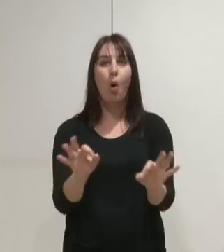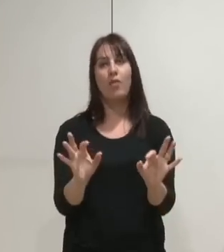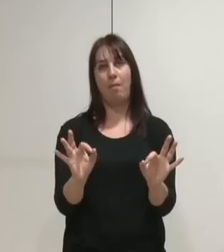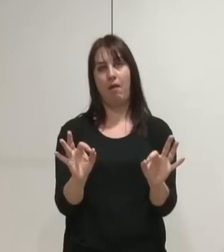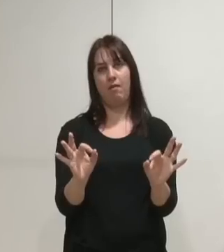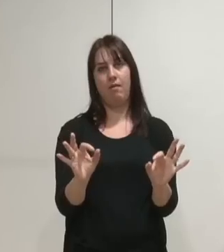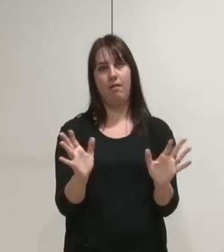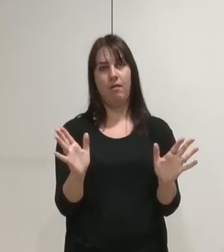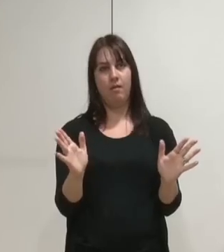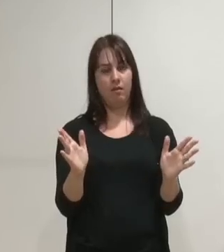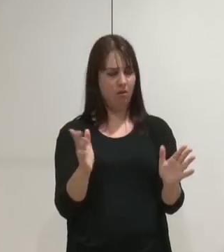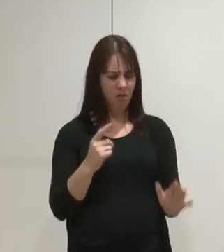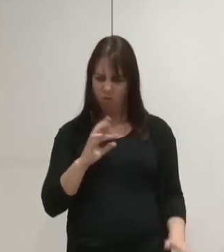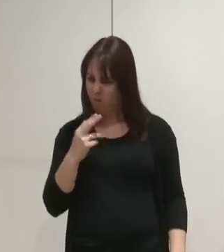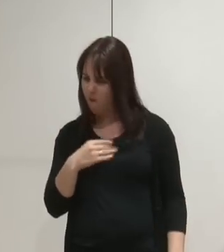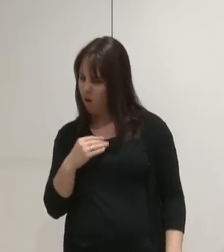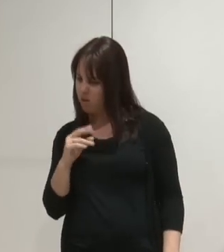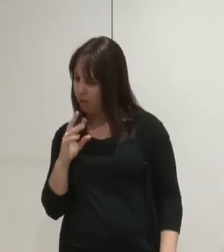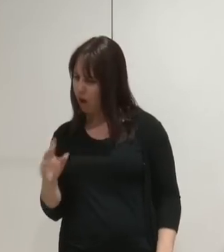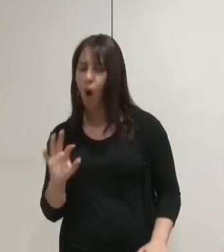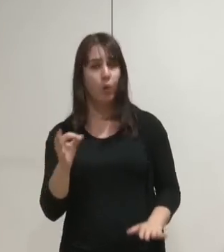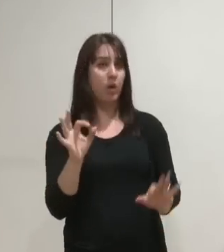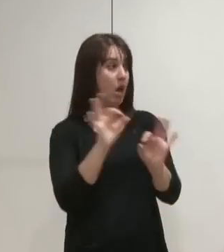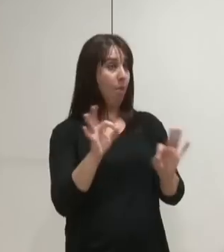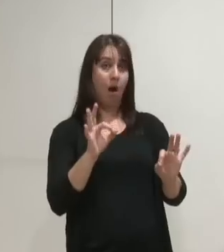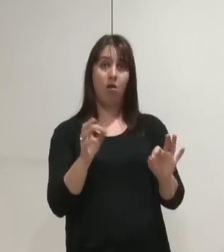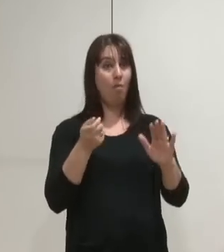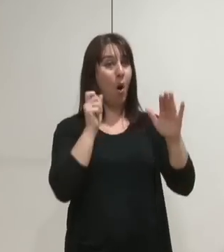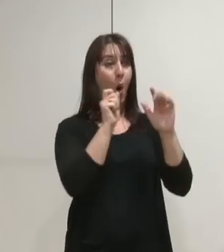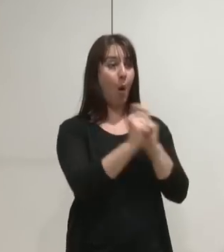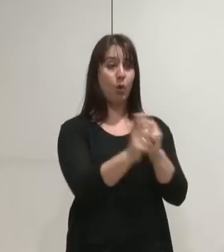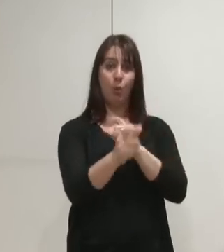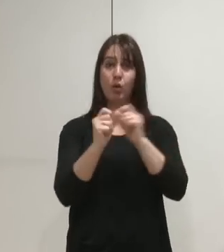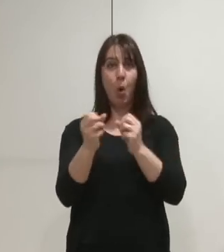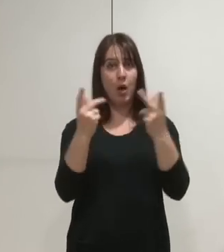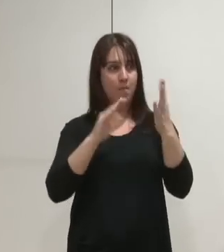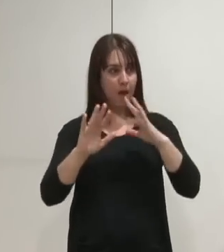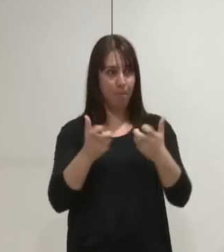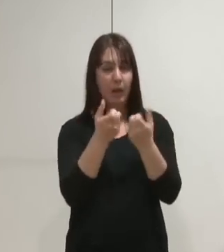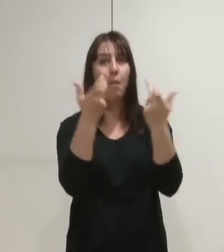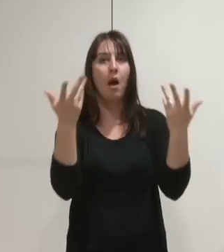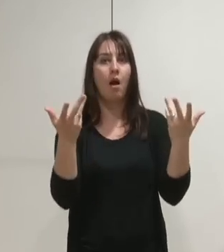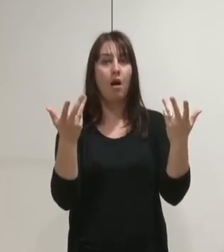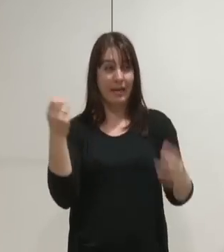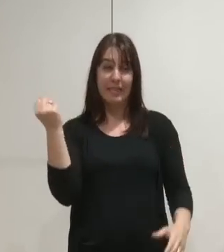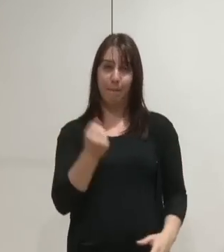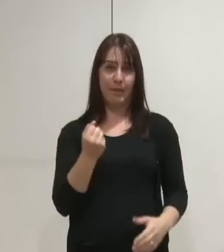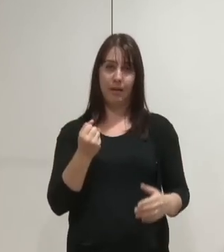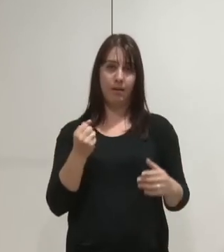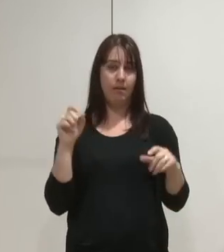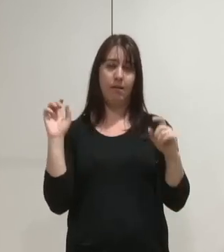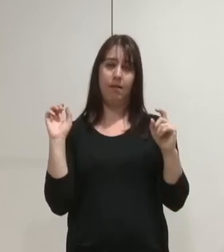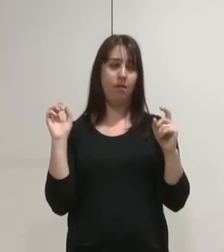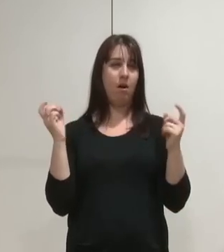être qui vont être rembourser aux élus en question et encore la situation se dégrade parce que